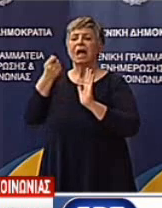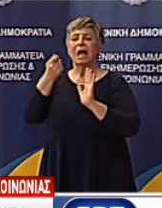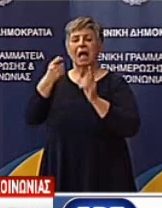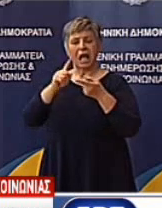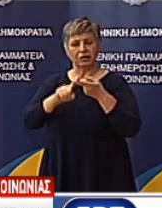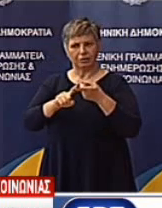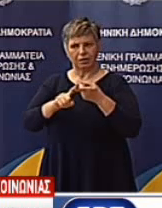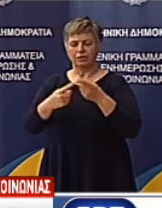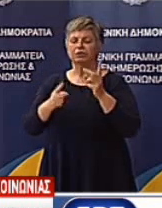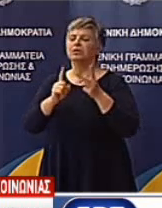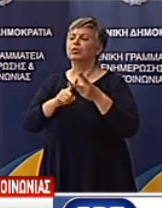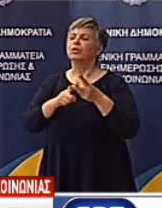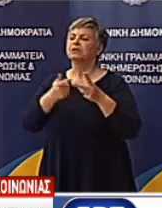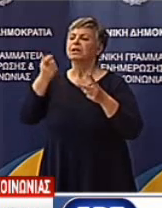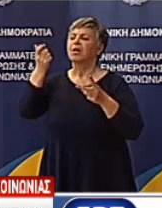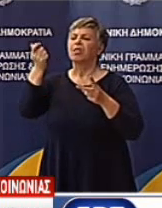των κόκκινων δανείων,